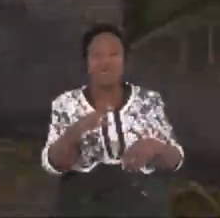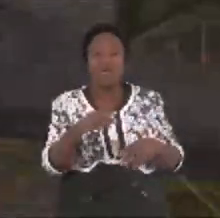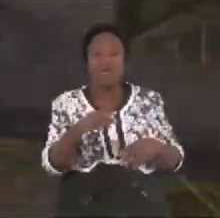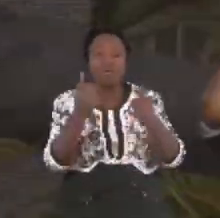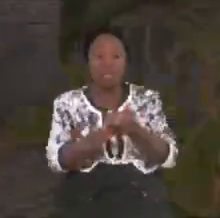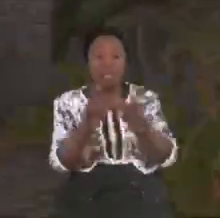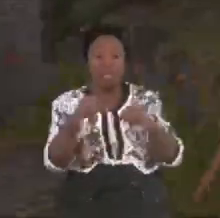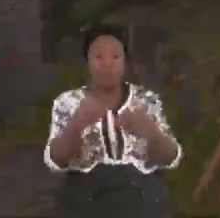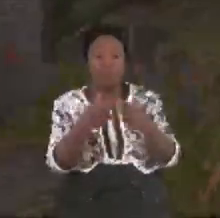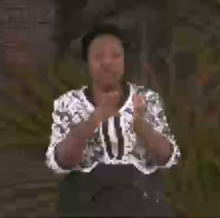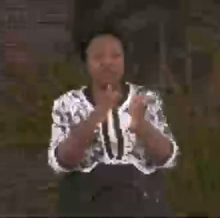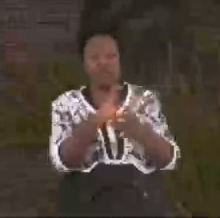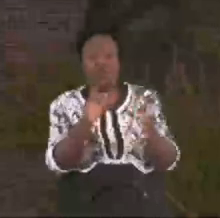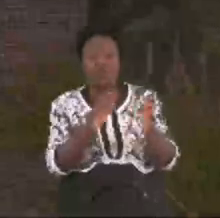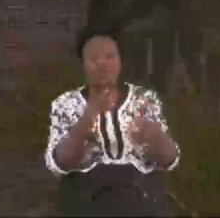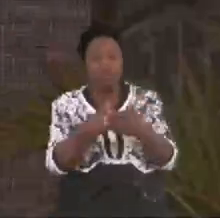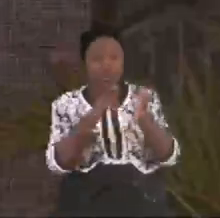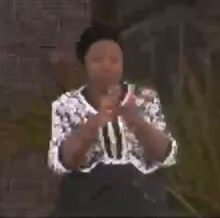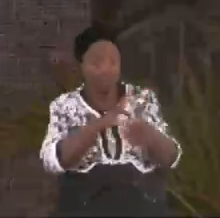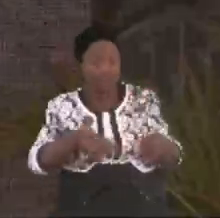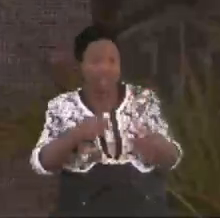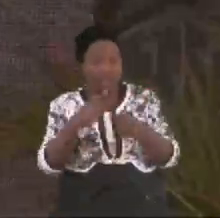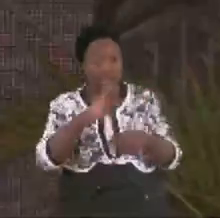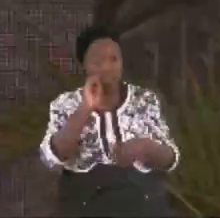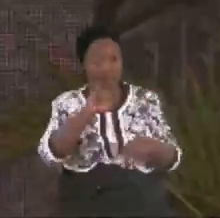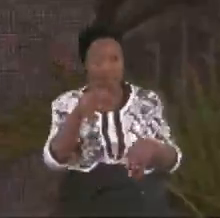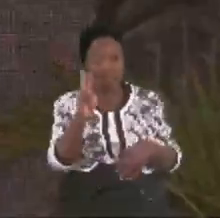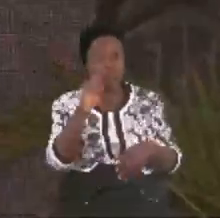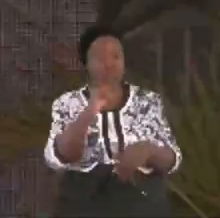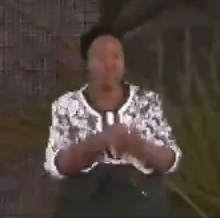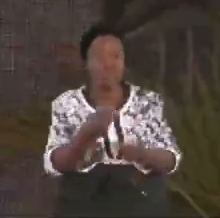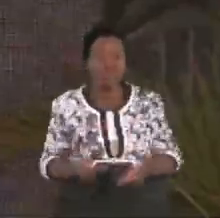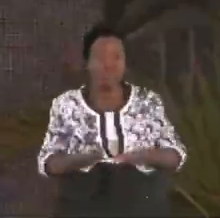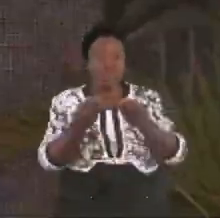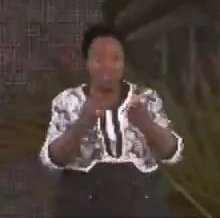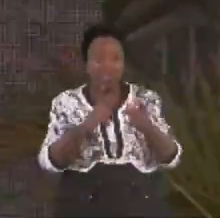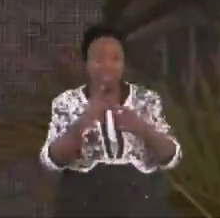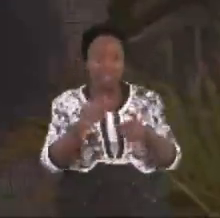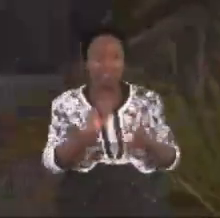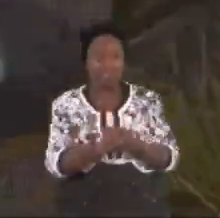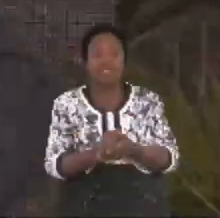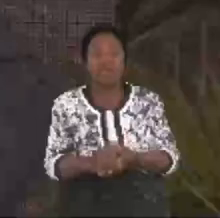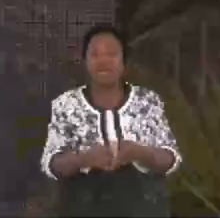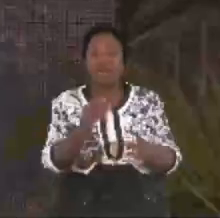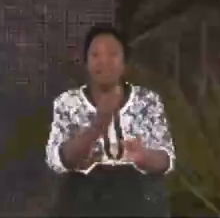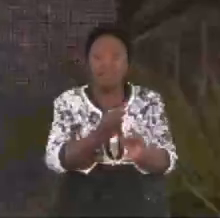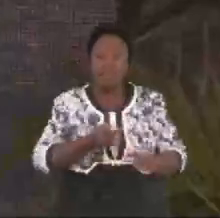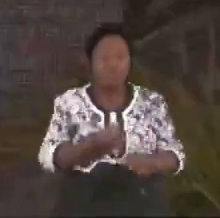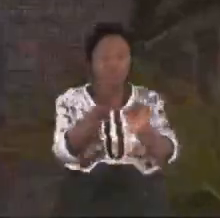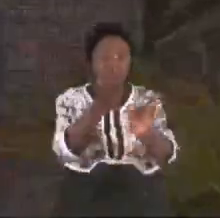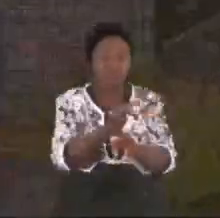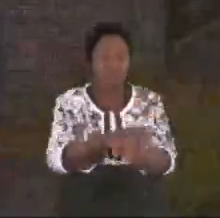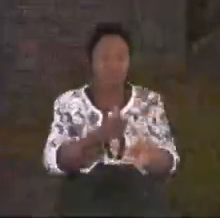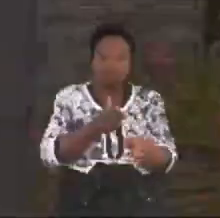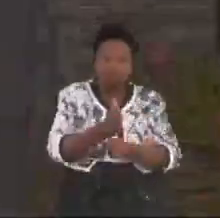est celui qui était présenté. Vous voyez le même esprit, la même justesse en Jean et